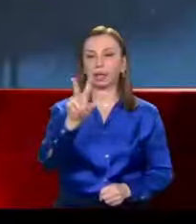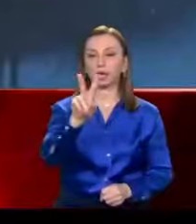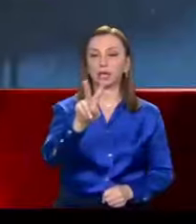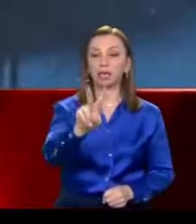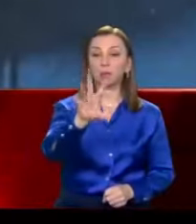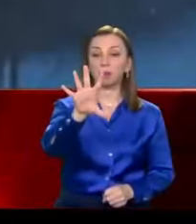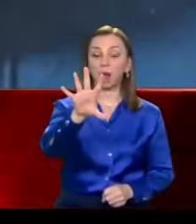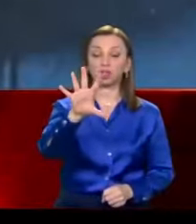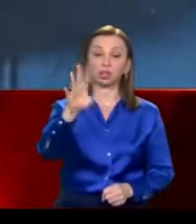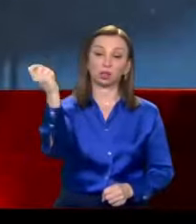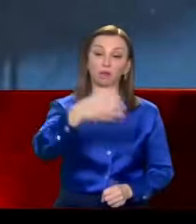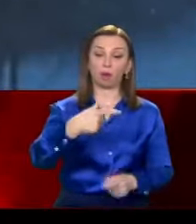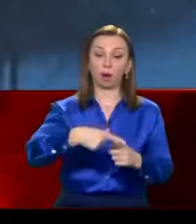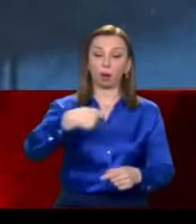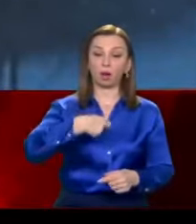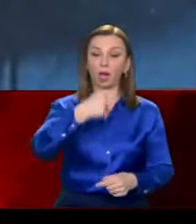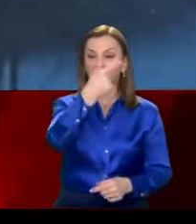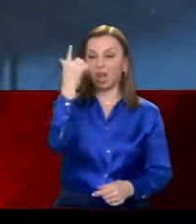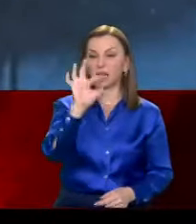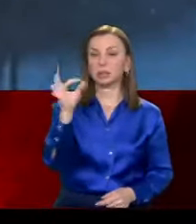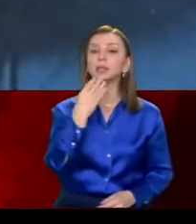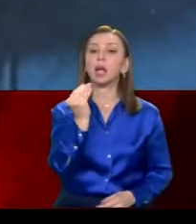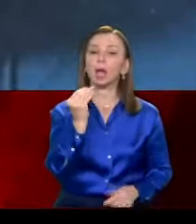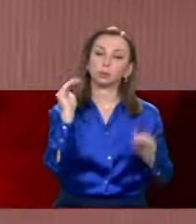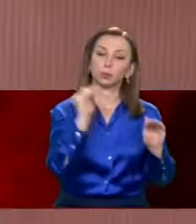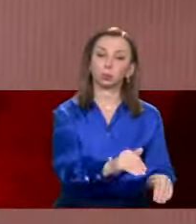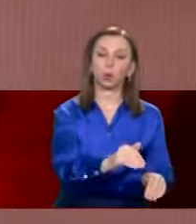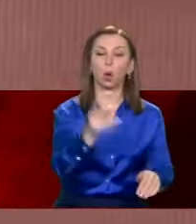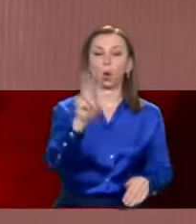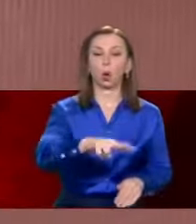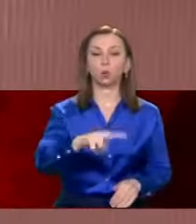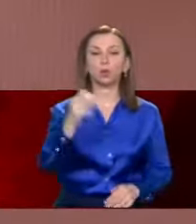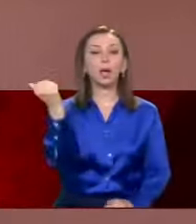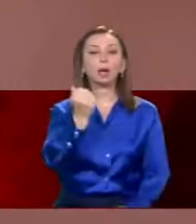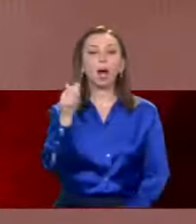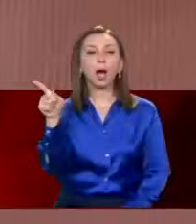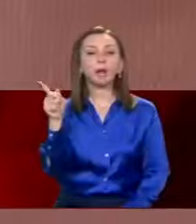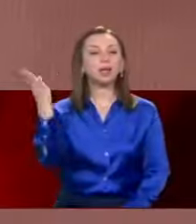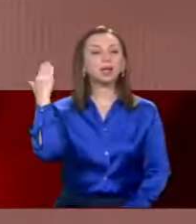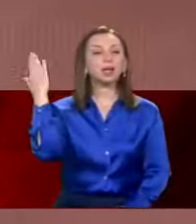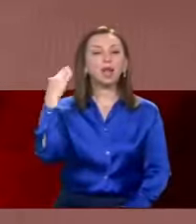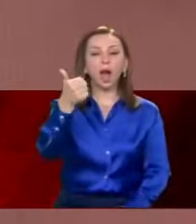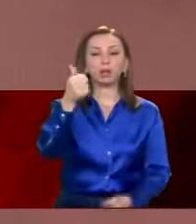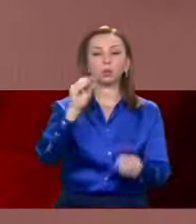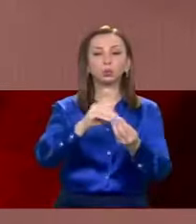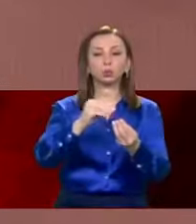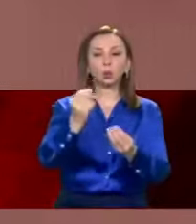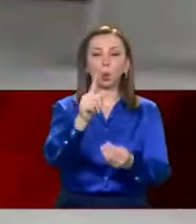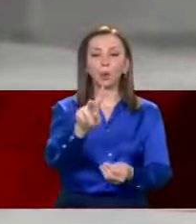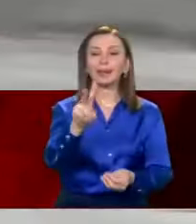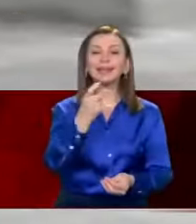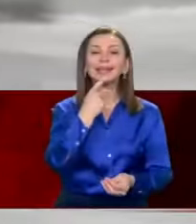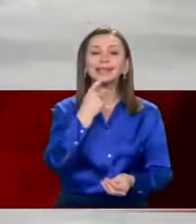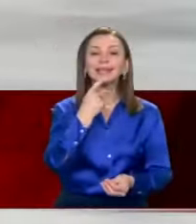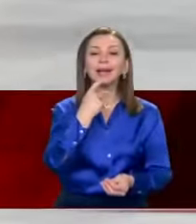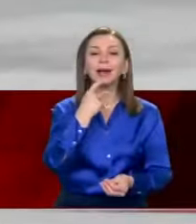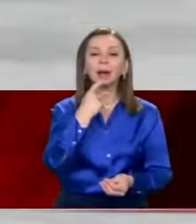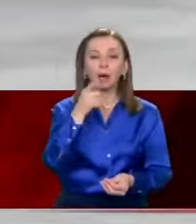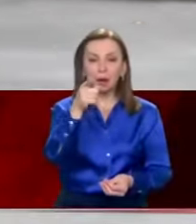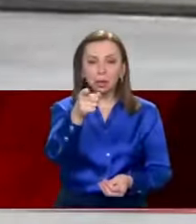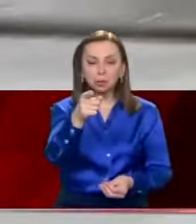25 bıçak darbesi alan talihsiz genç yere yığılıp hayatını kaybetti. Katil zanlısı geçmişte 6 suç kaydı olan 17 yaşındaki bir